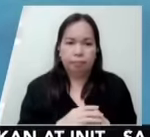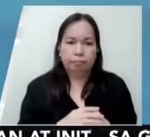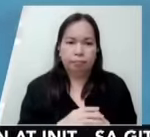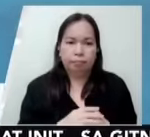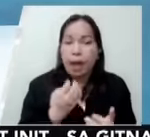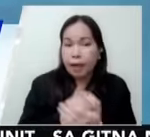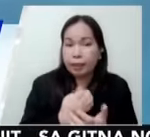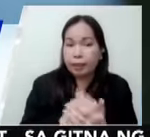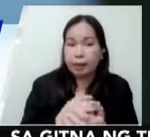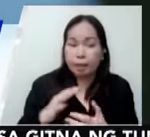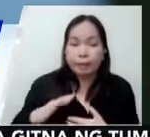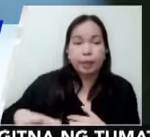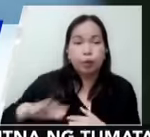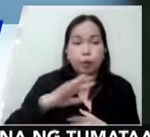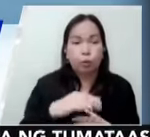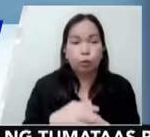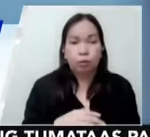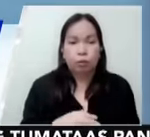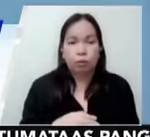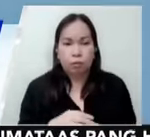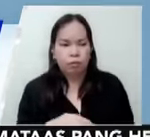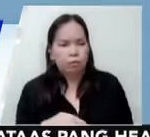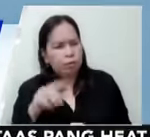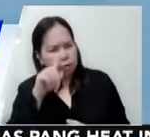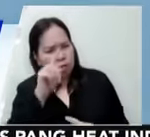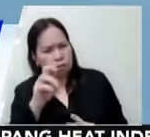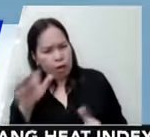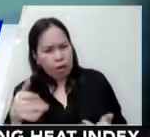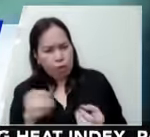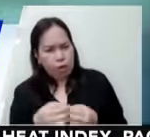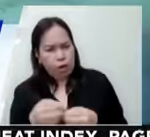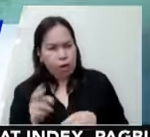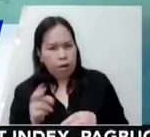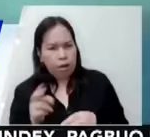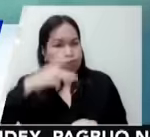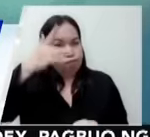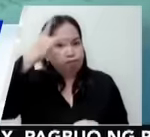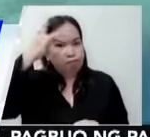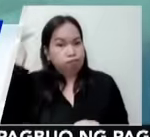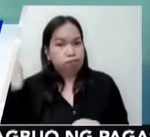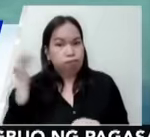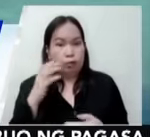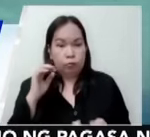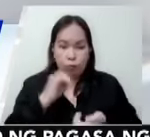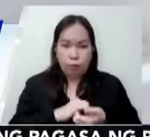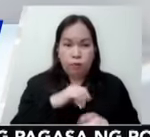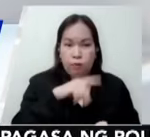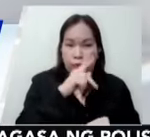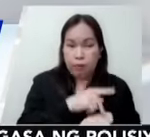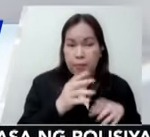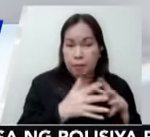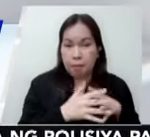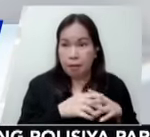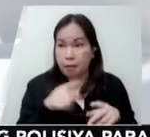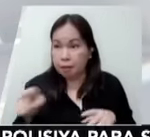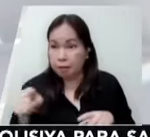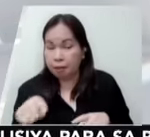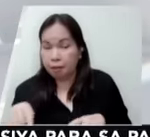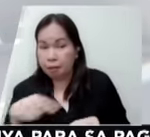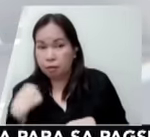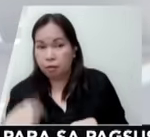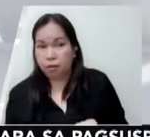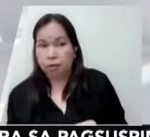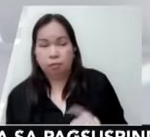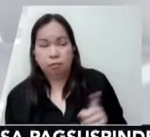ba pag-uugatan ng dagdag tensyon ang Balikatan exercises sa dagat na inaangkin ng China? Well, that's their problem. That's not